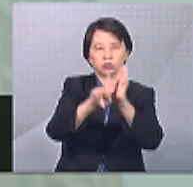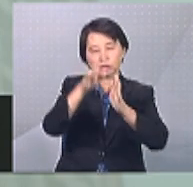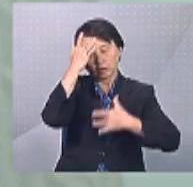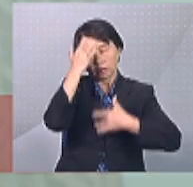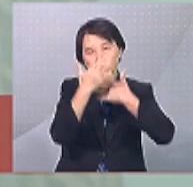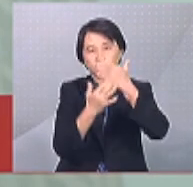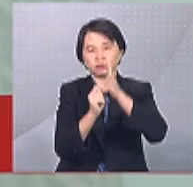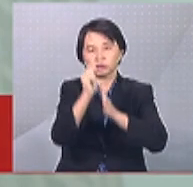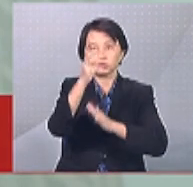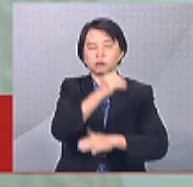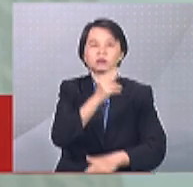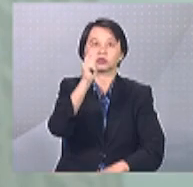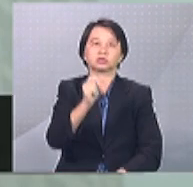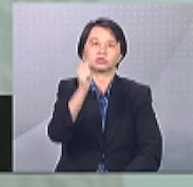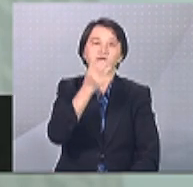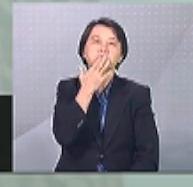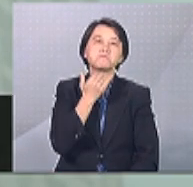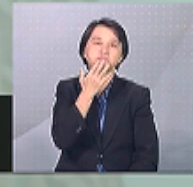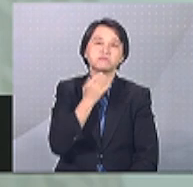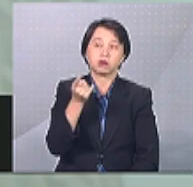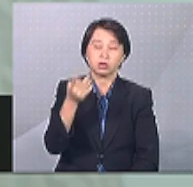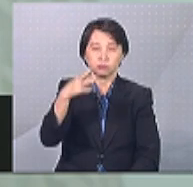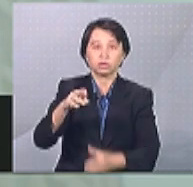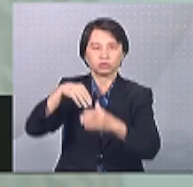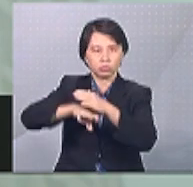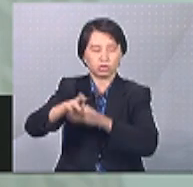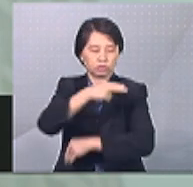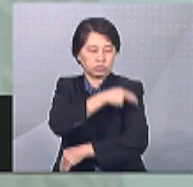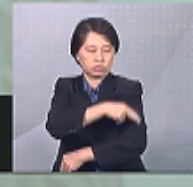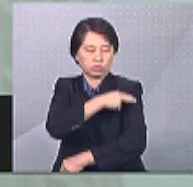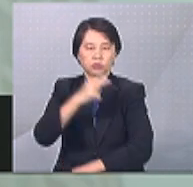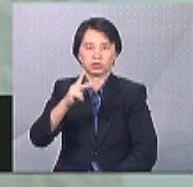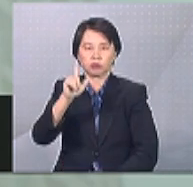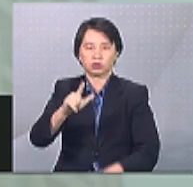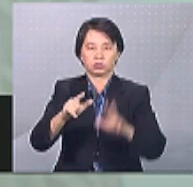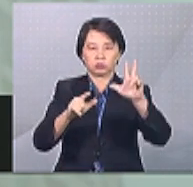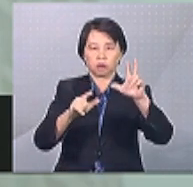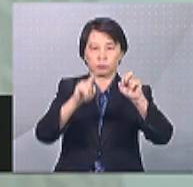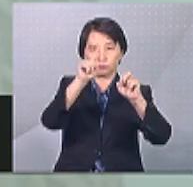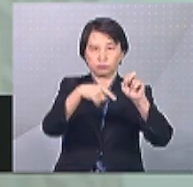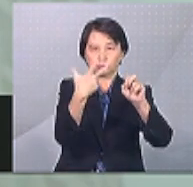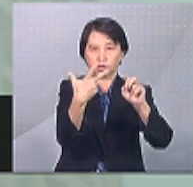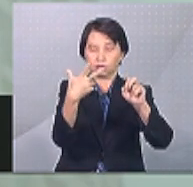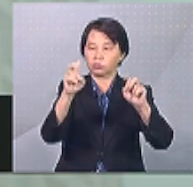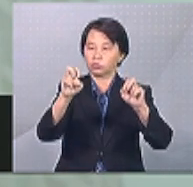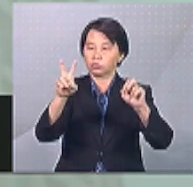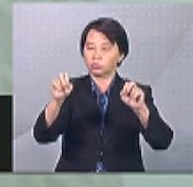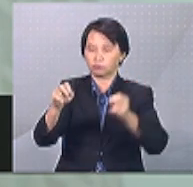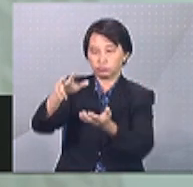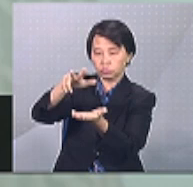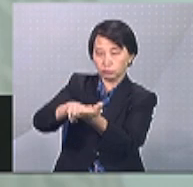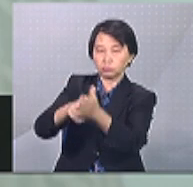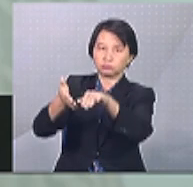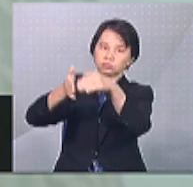tinggi dan kencing manis. Beliau telah dirawat di Hospital Kuala Lumpur pada 30 Mac 2020 dan disahkan